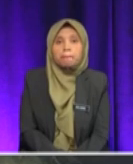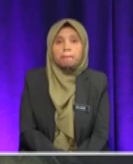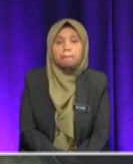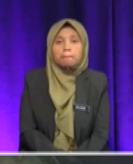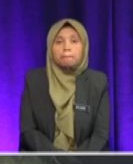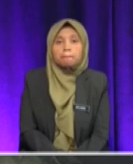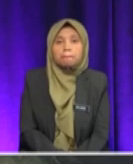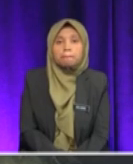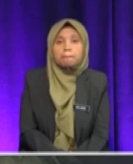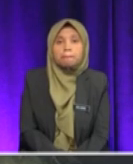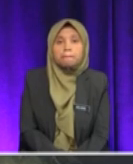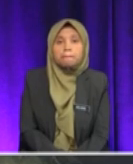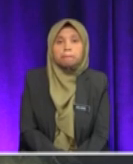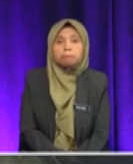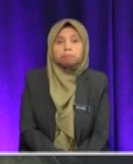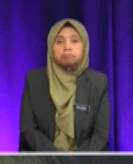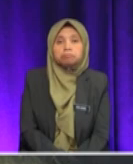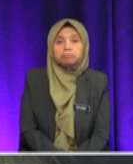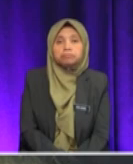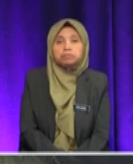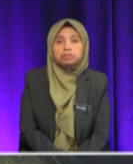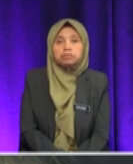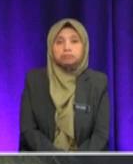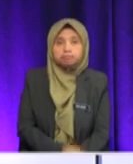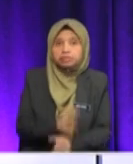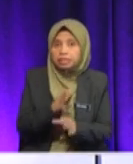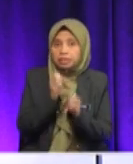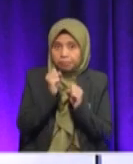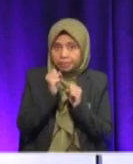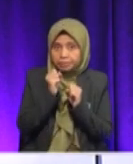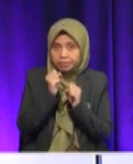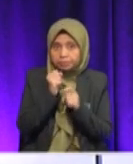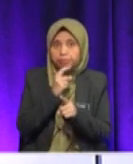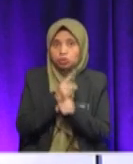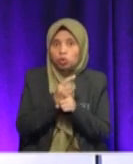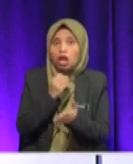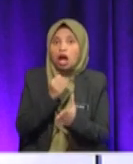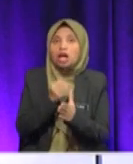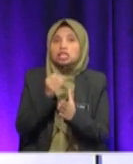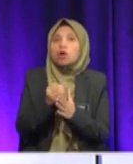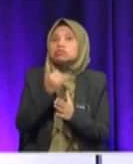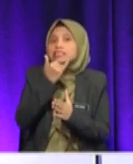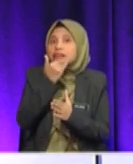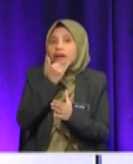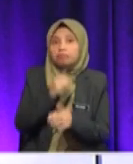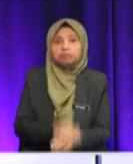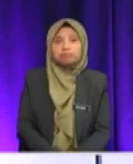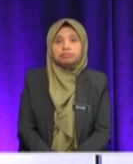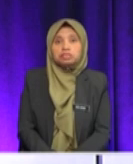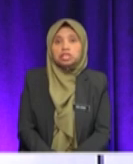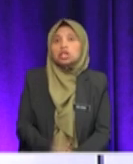like kissingen sudah dapat dan kerap aiah ngasih tengok Ayah itu kucingku